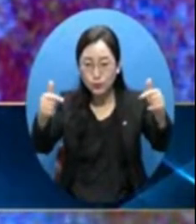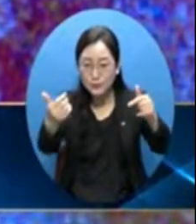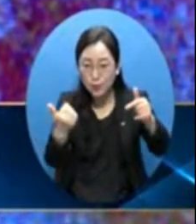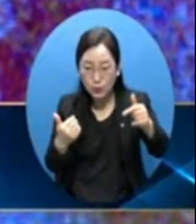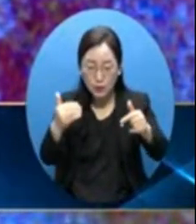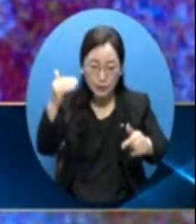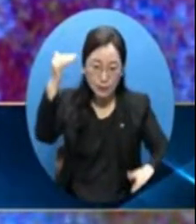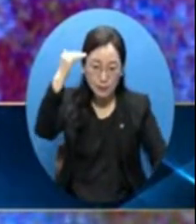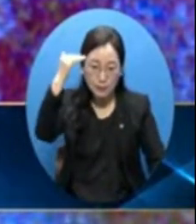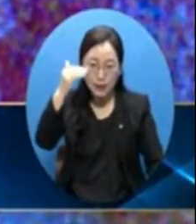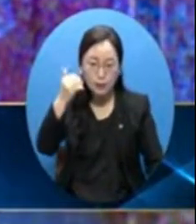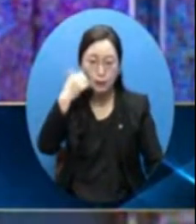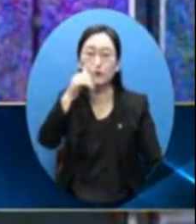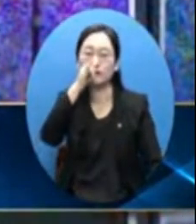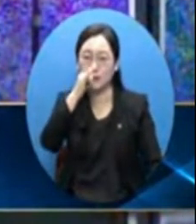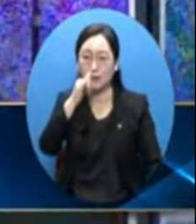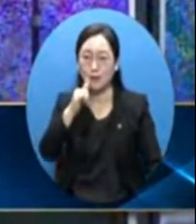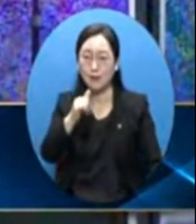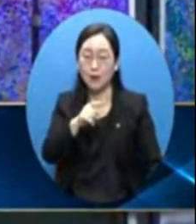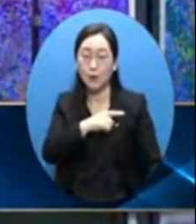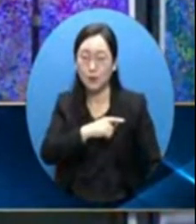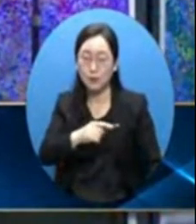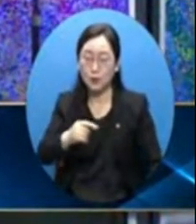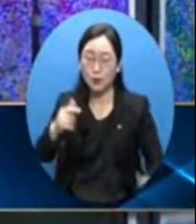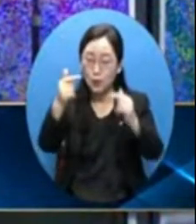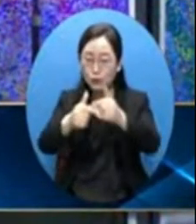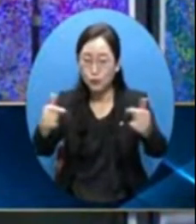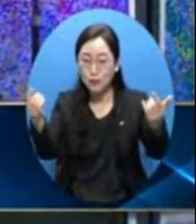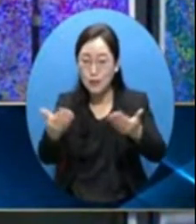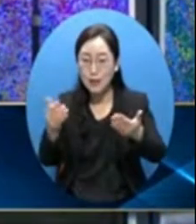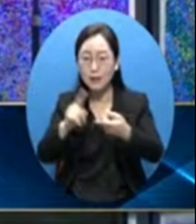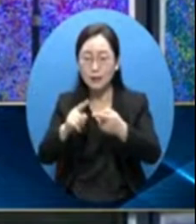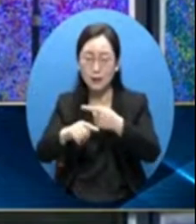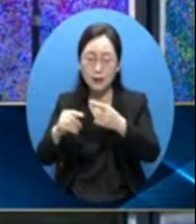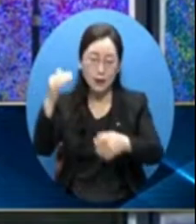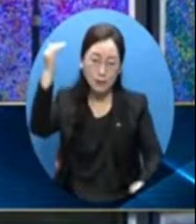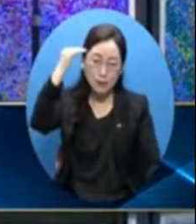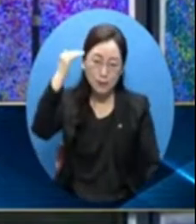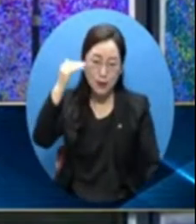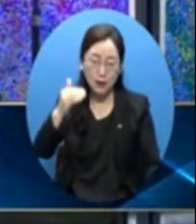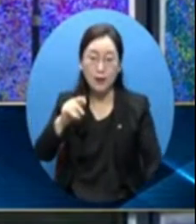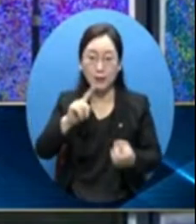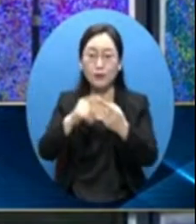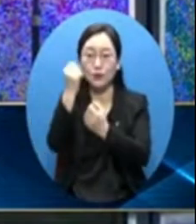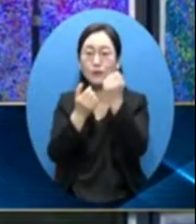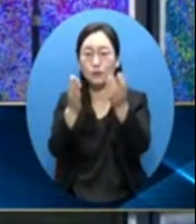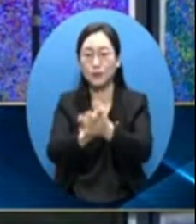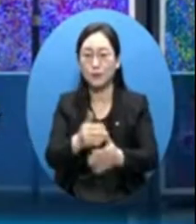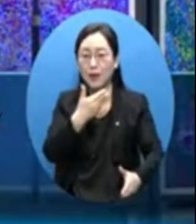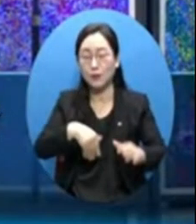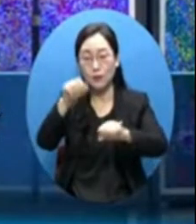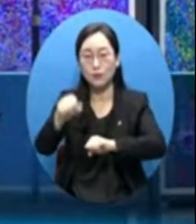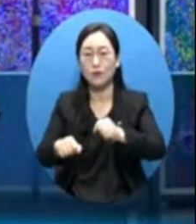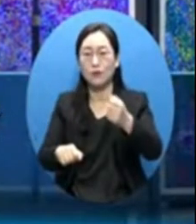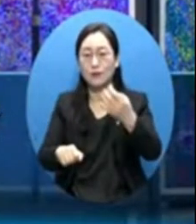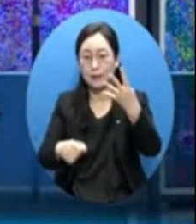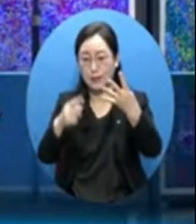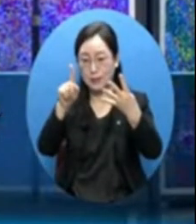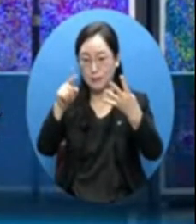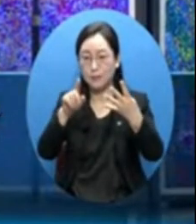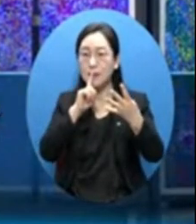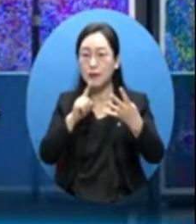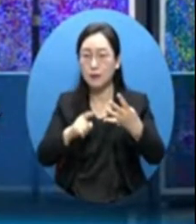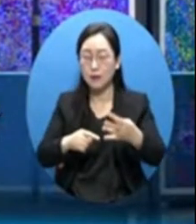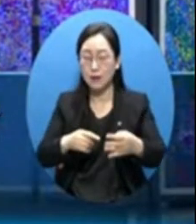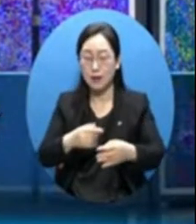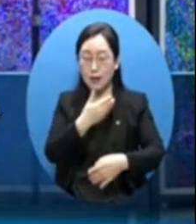잊지 말아야 합니다. 먼저 부흥의 역사를 방해하는 사람들에 대해서 제가 말씀드리기 원합니다. 사도행전 4장 1절로 3절입니다. 사도들이 백성에게 말할